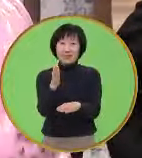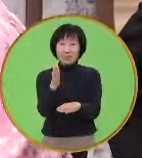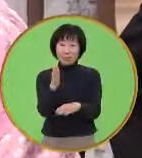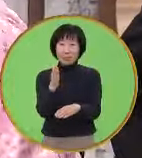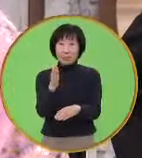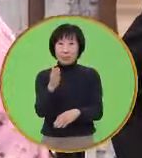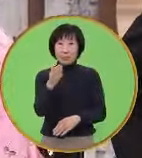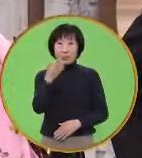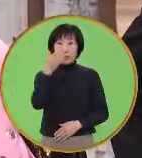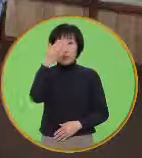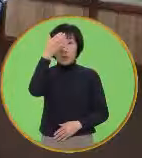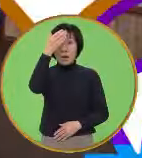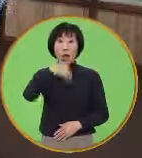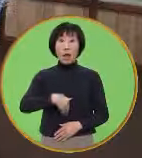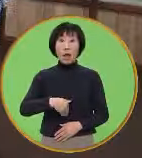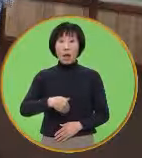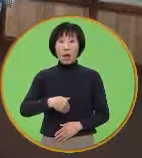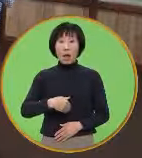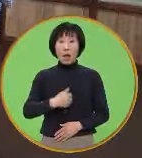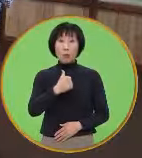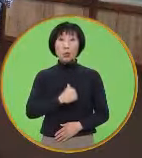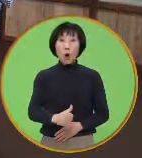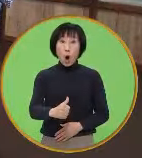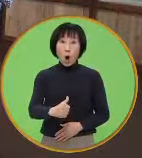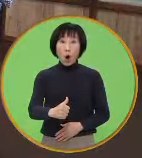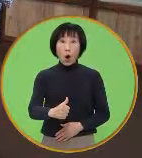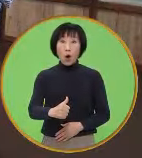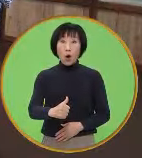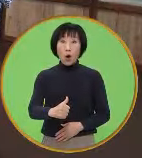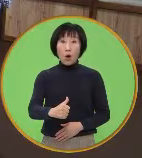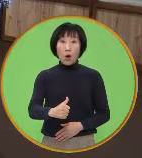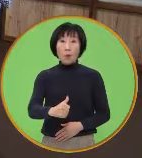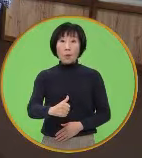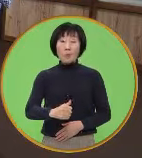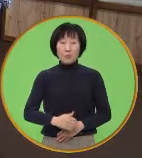しょ。息子、